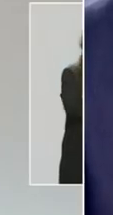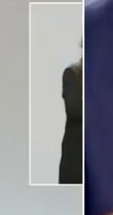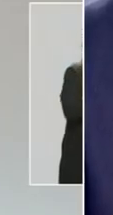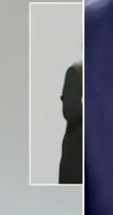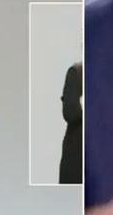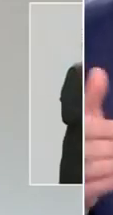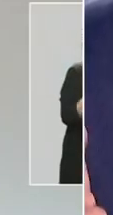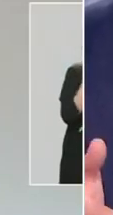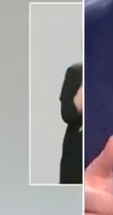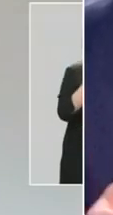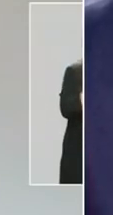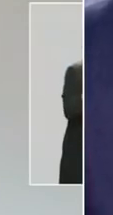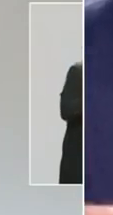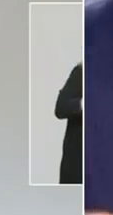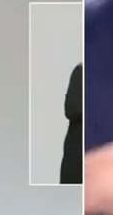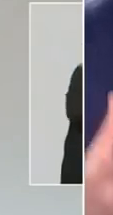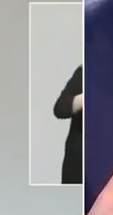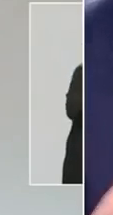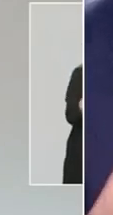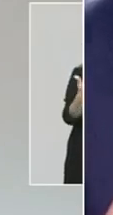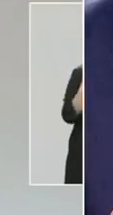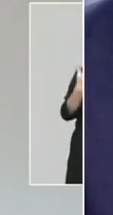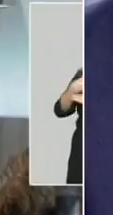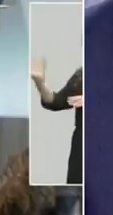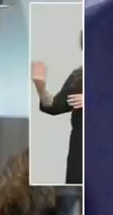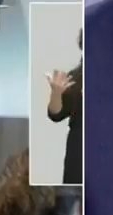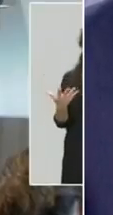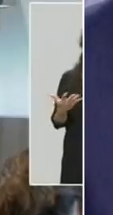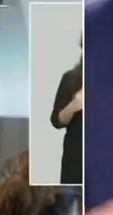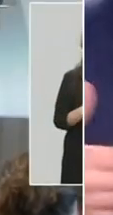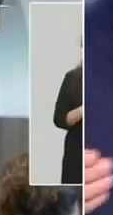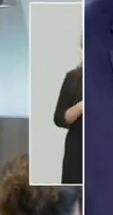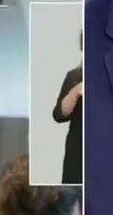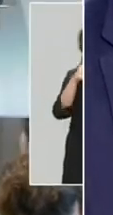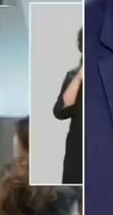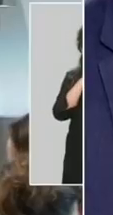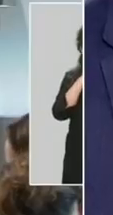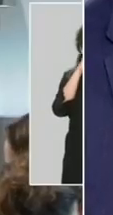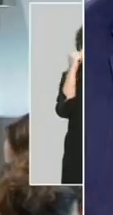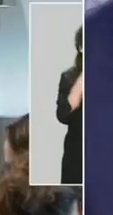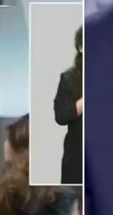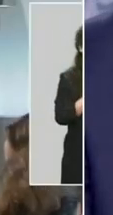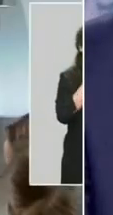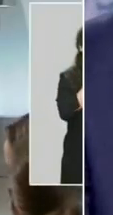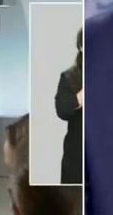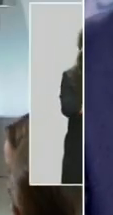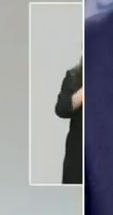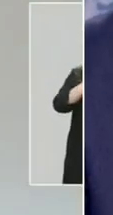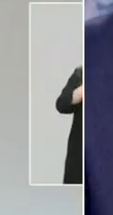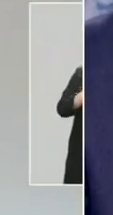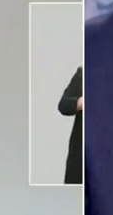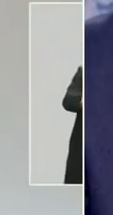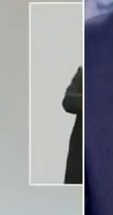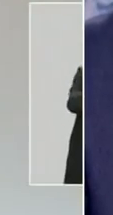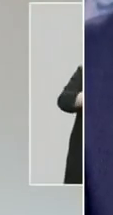façon, ça va être obligatoire. On vous l'annonce. Et donc, on veut créer ce phénomène qu'on avait eu en juillet. Et on sait que si on n'annonce pas qu'elle est mise dans le pass sanitaire,